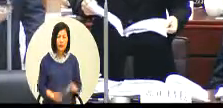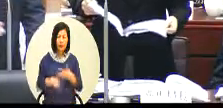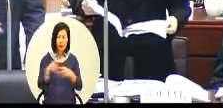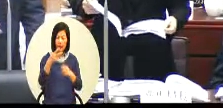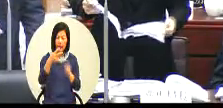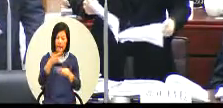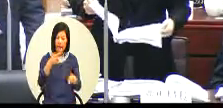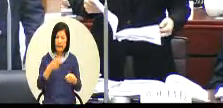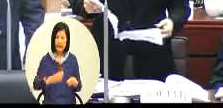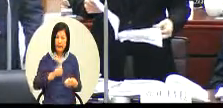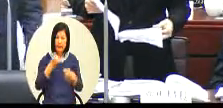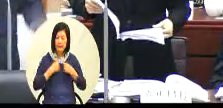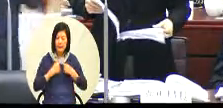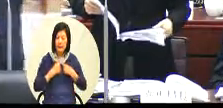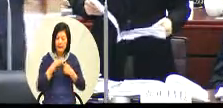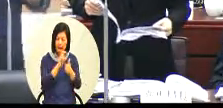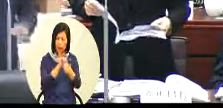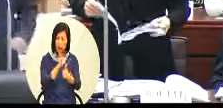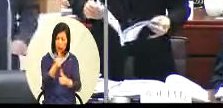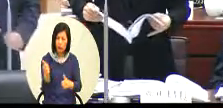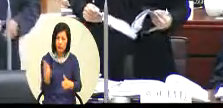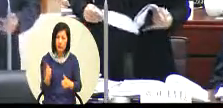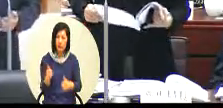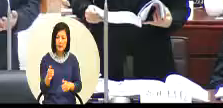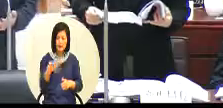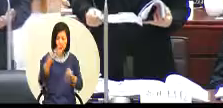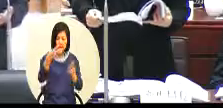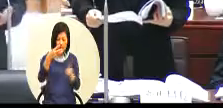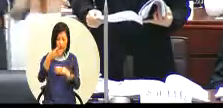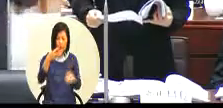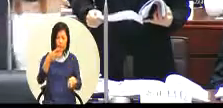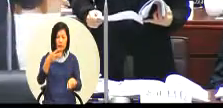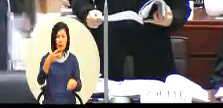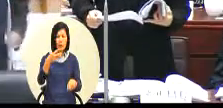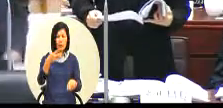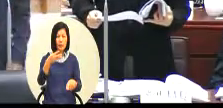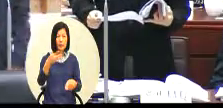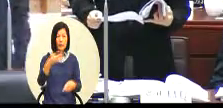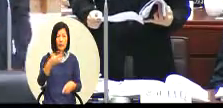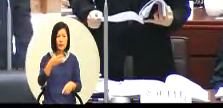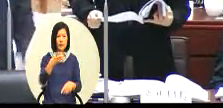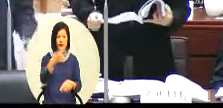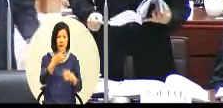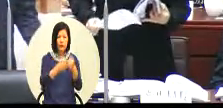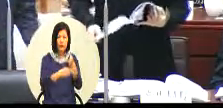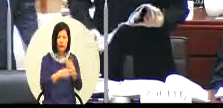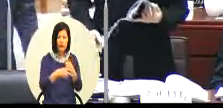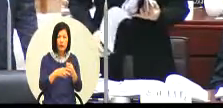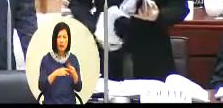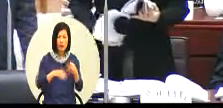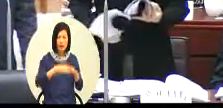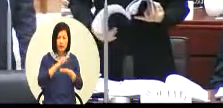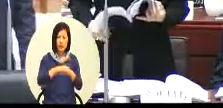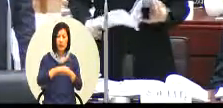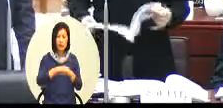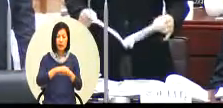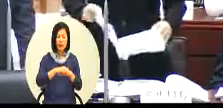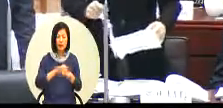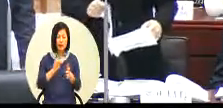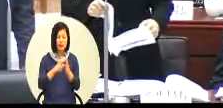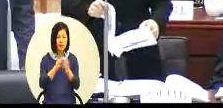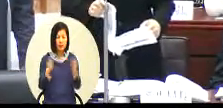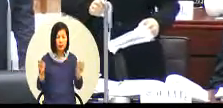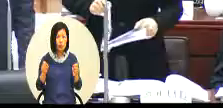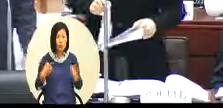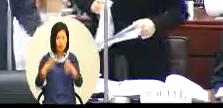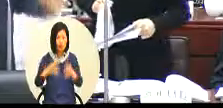实习照顾员嘛。 哎， 那等于说三个里成一个点，一个这个长照站嘛。 三个里，对。 那对呀，那